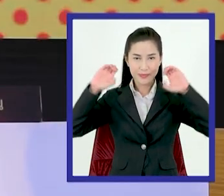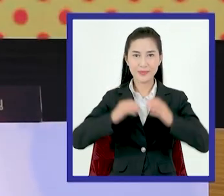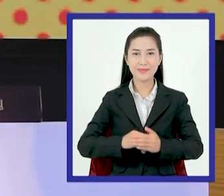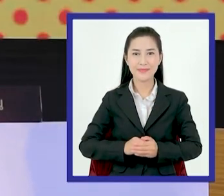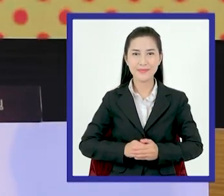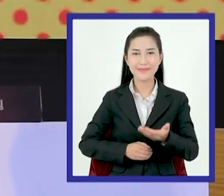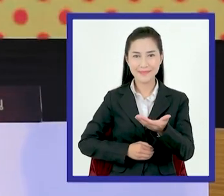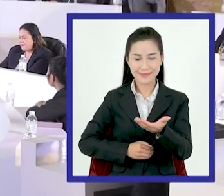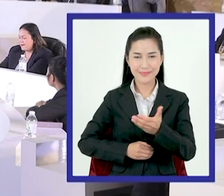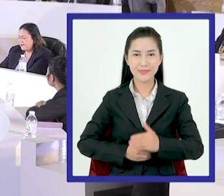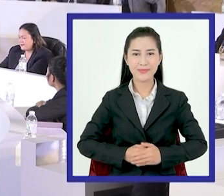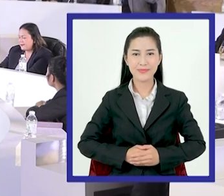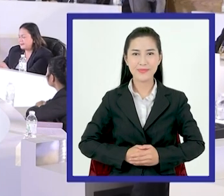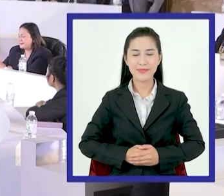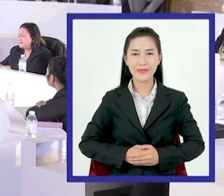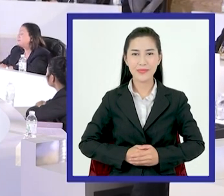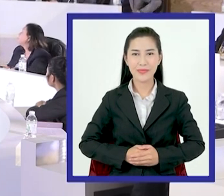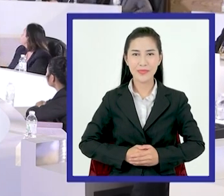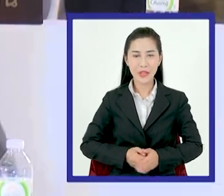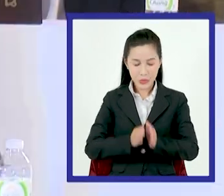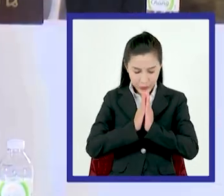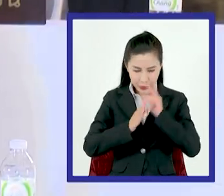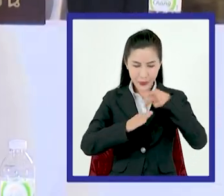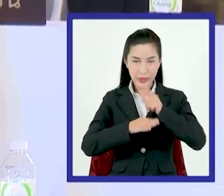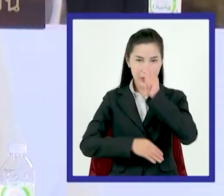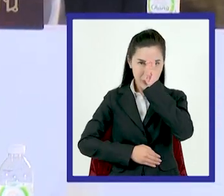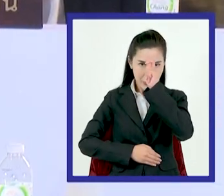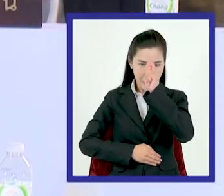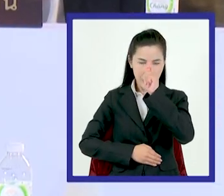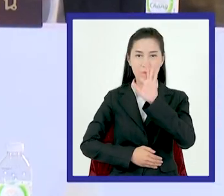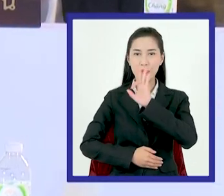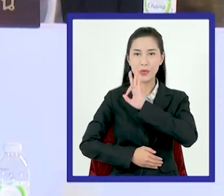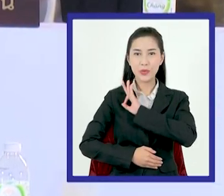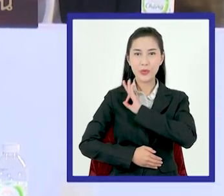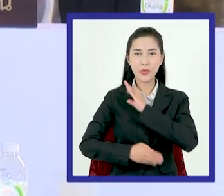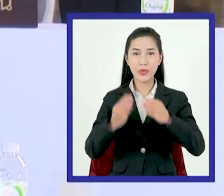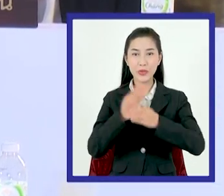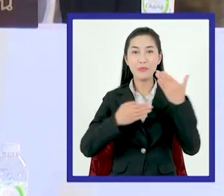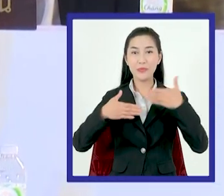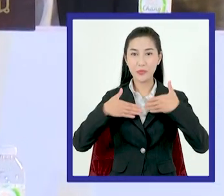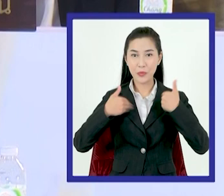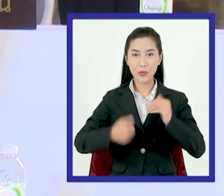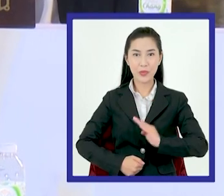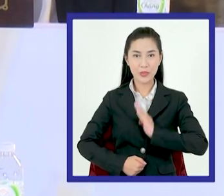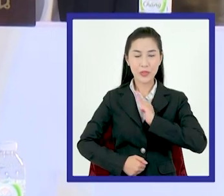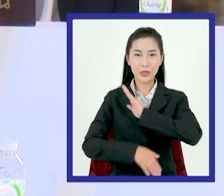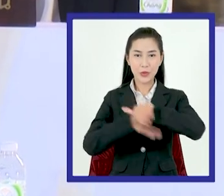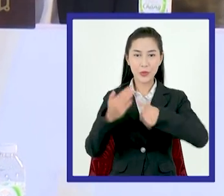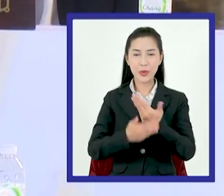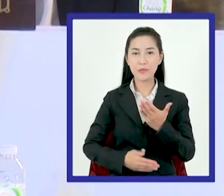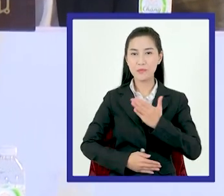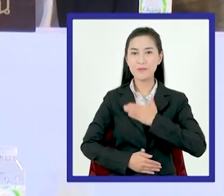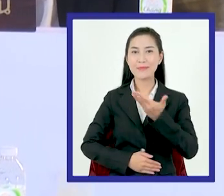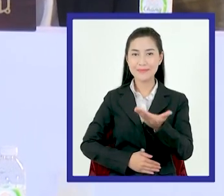ท่านเอกครับเชิญครับ กับเรียนท่านประธานที่เคารพนะครับท่านสมาชิกสภาทอล์กผู้ทรงเกียรติทุกท่านนะครับกับผม